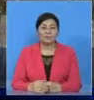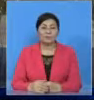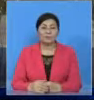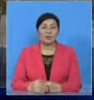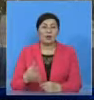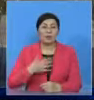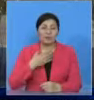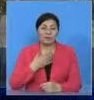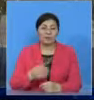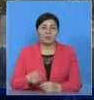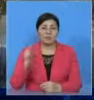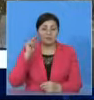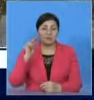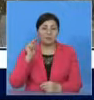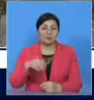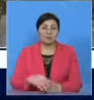Очень важно доносить